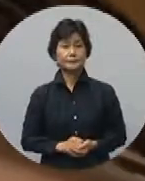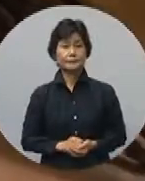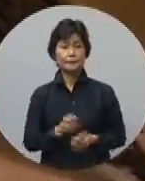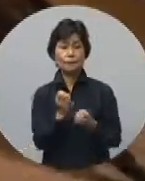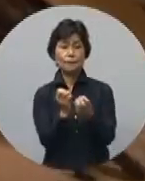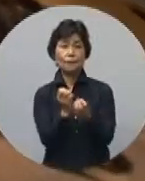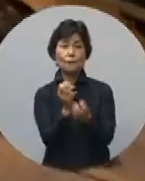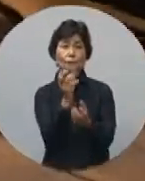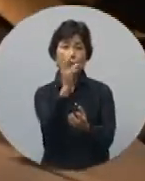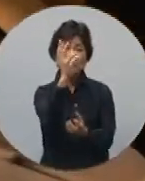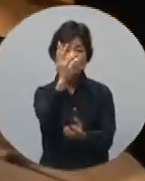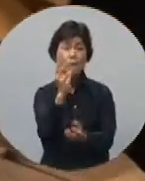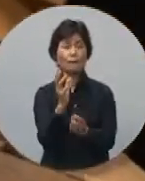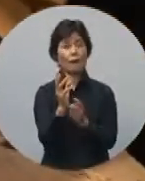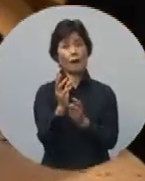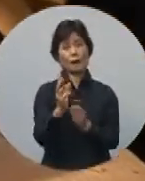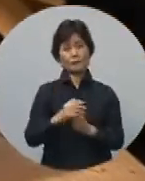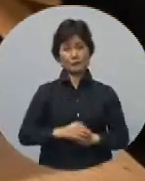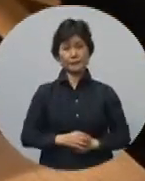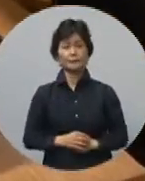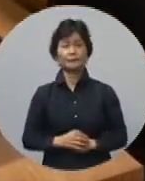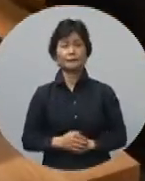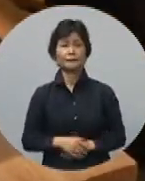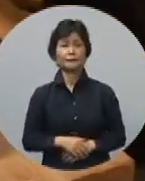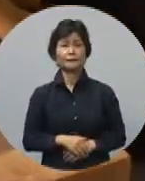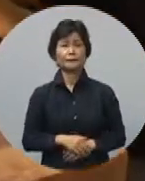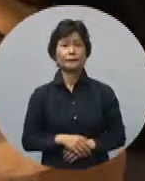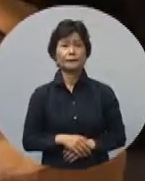炎が上がりました。